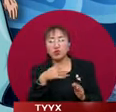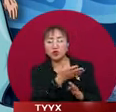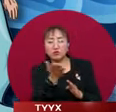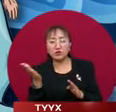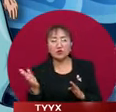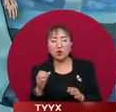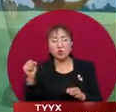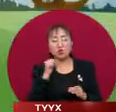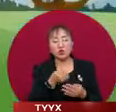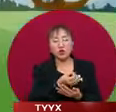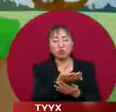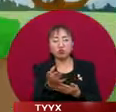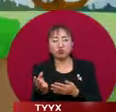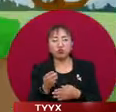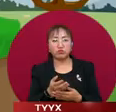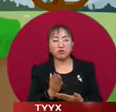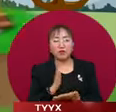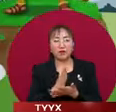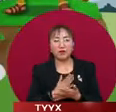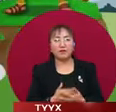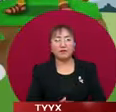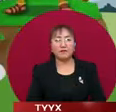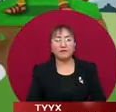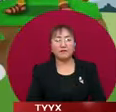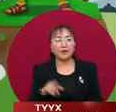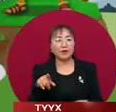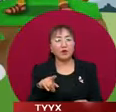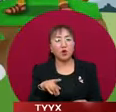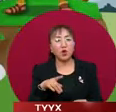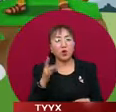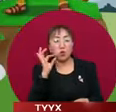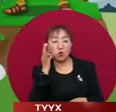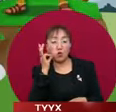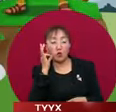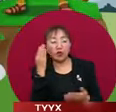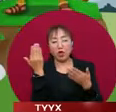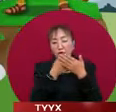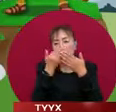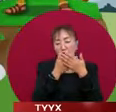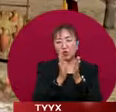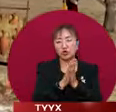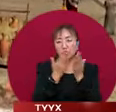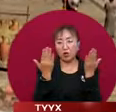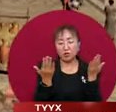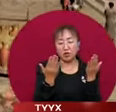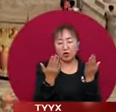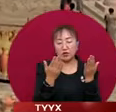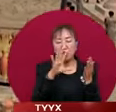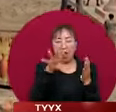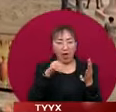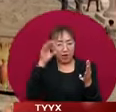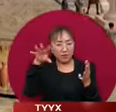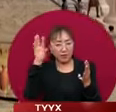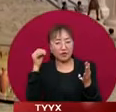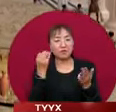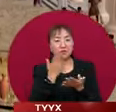тэнгисийг эзэмших эрхийг олгосон. Та нар маань хүүхэлдээ уран сайхны кино бас номноос үзэл сонсож байсан гэдэгт багш